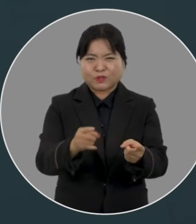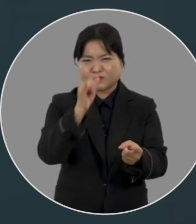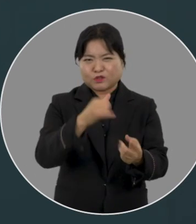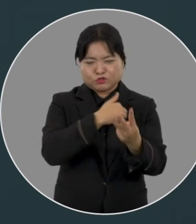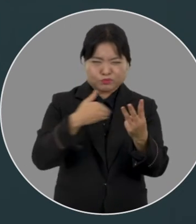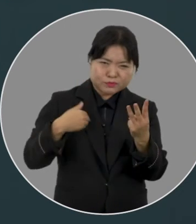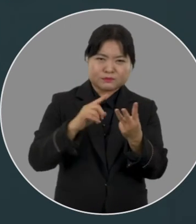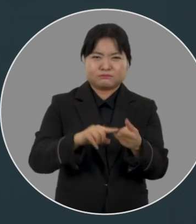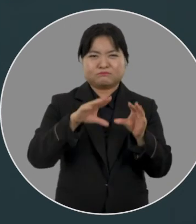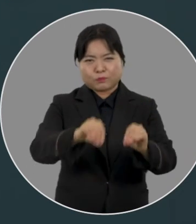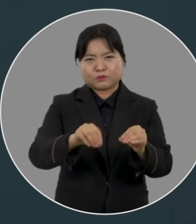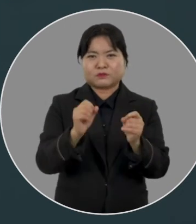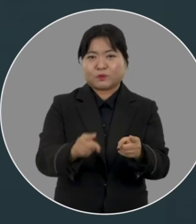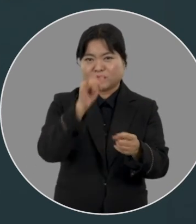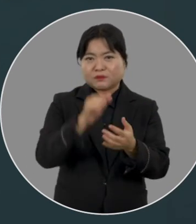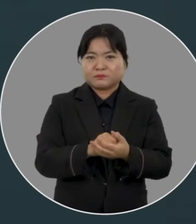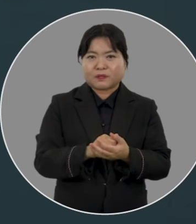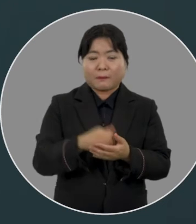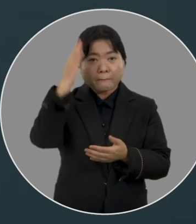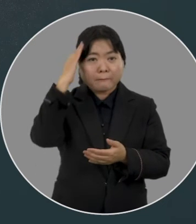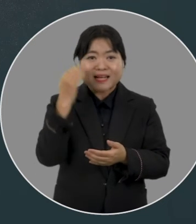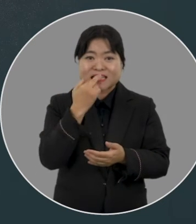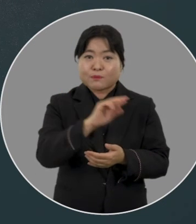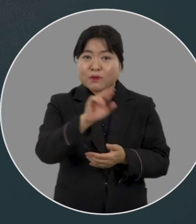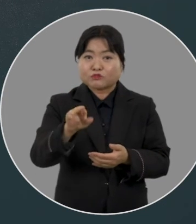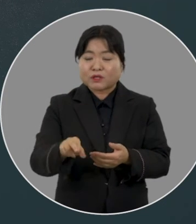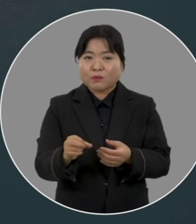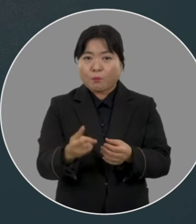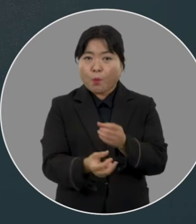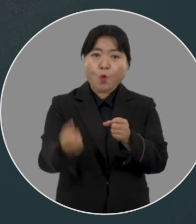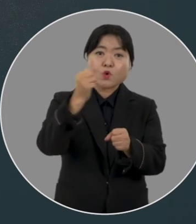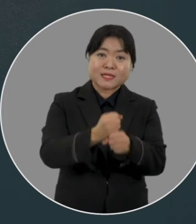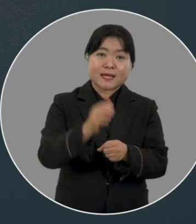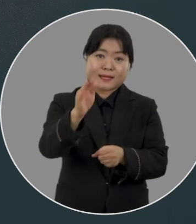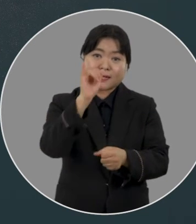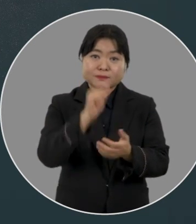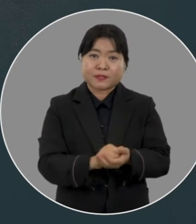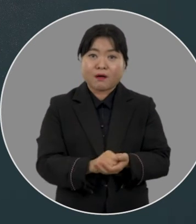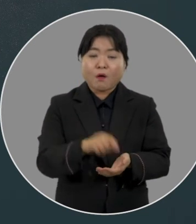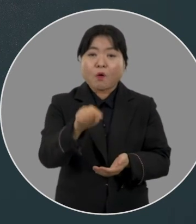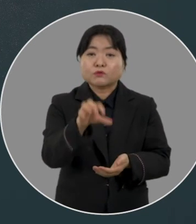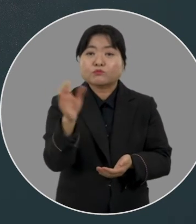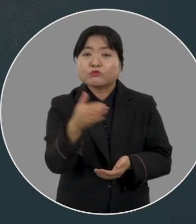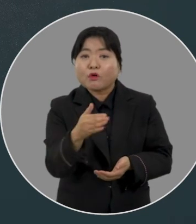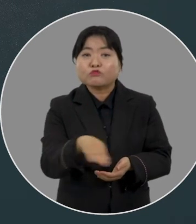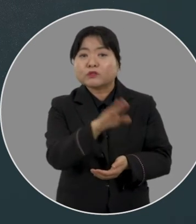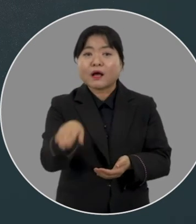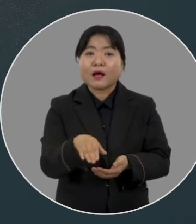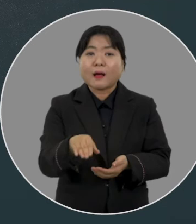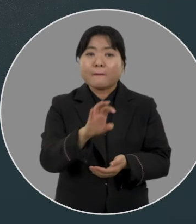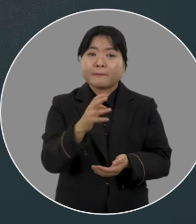기회가 있었습니다. 바둑에서 우린 복기를 얘기합니다. 이렇게 어디에서부터 우리가